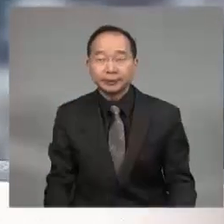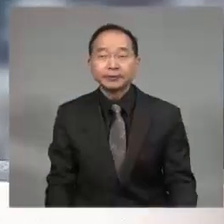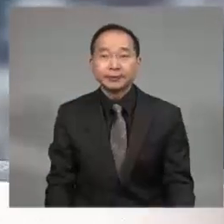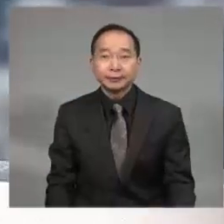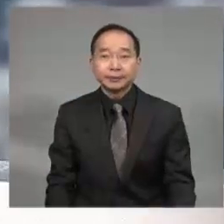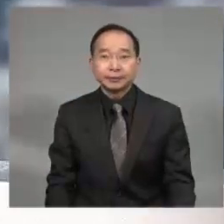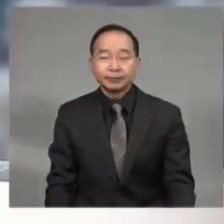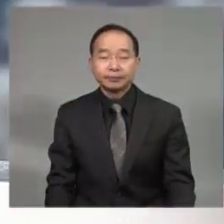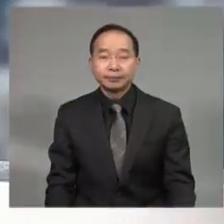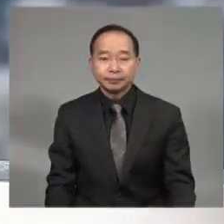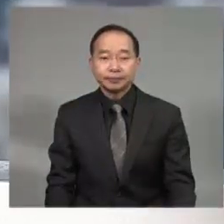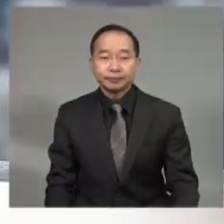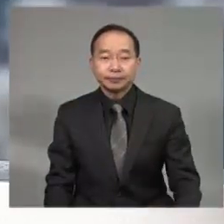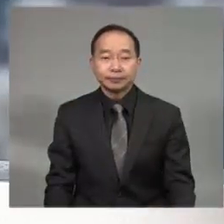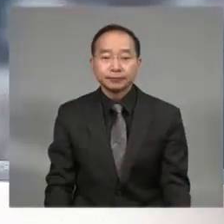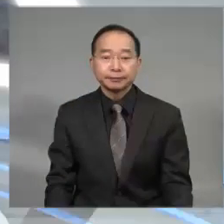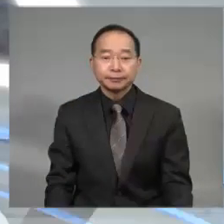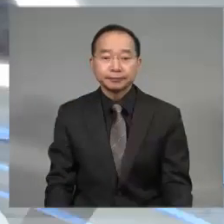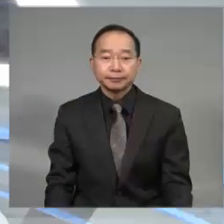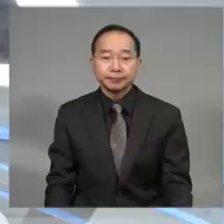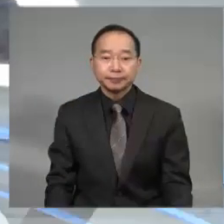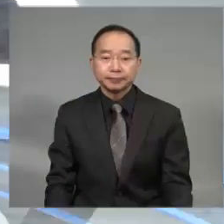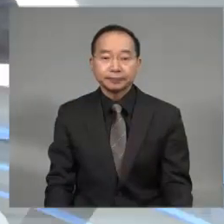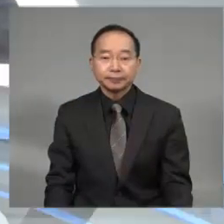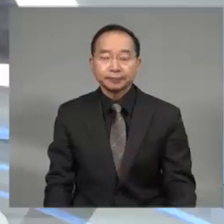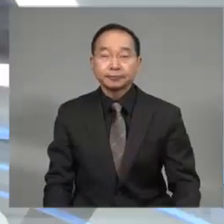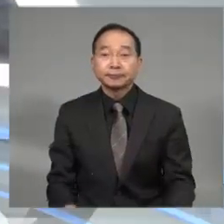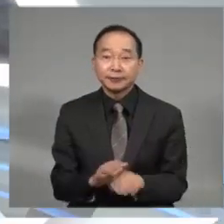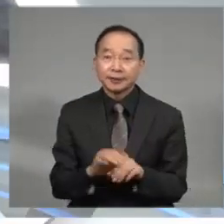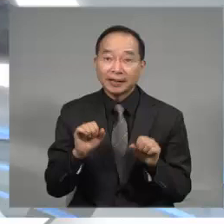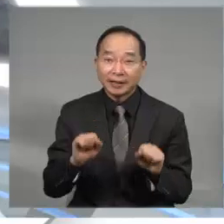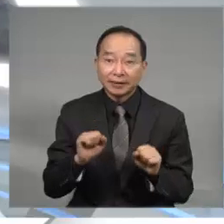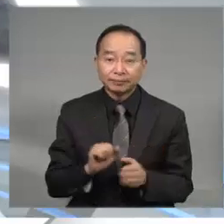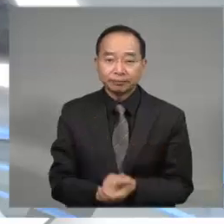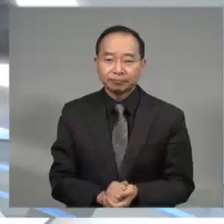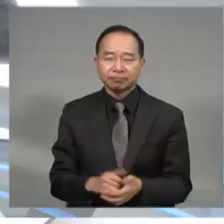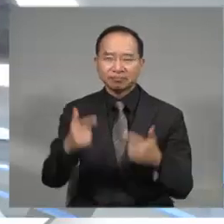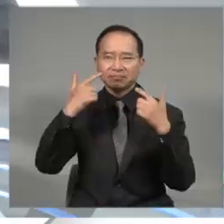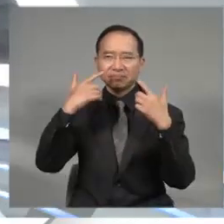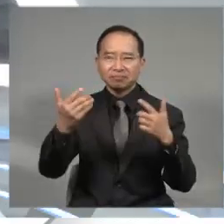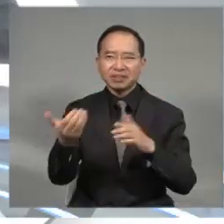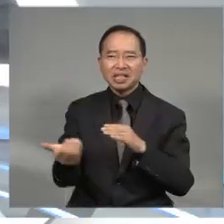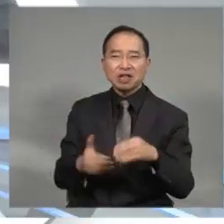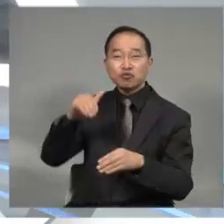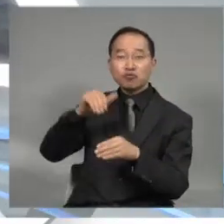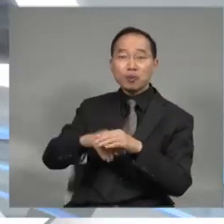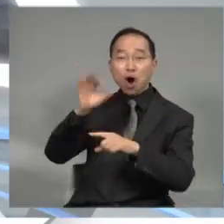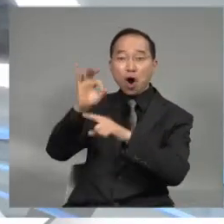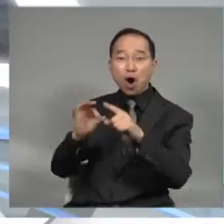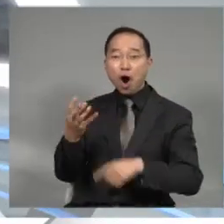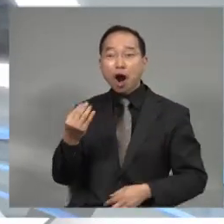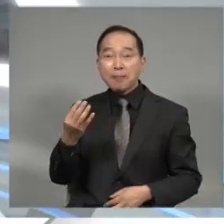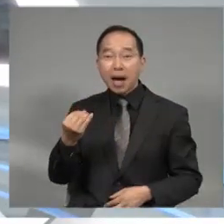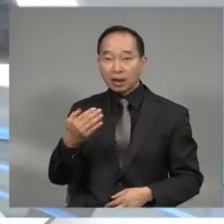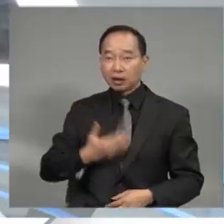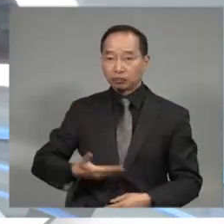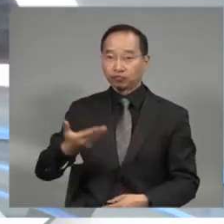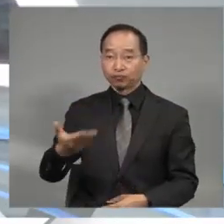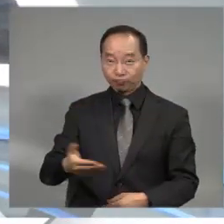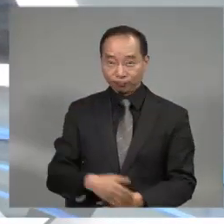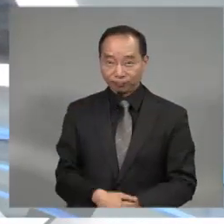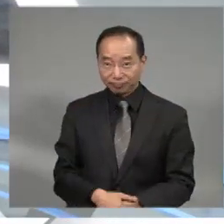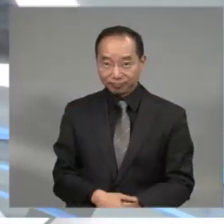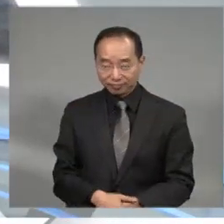송혜지 선거캐스터 나와주세요. 네, 안녕하세요. 정확한 사전투표율을 알려드리는 가상스튜디오